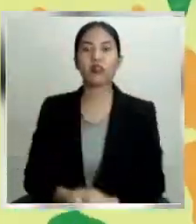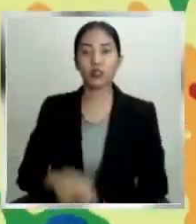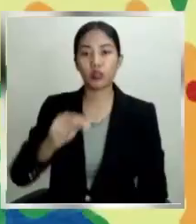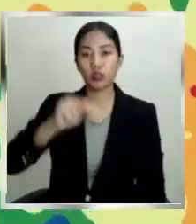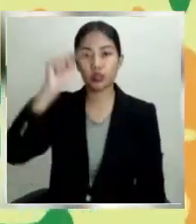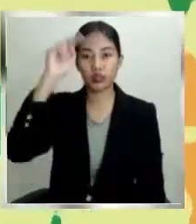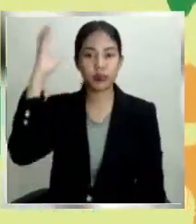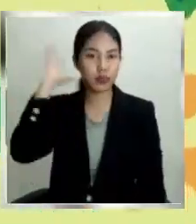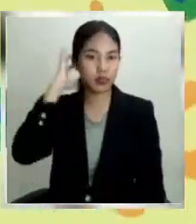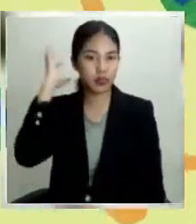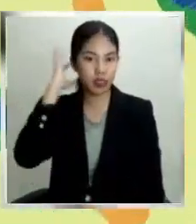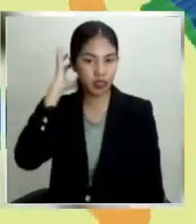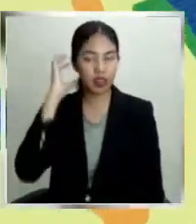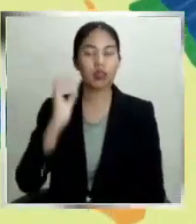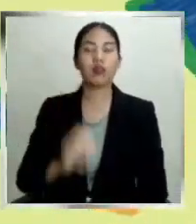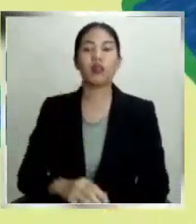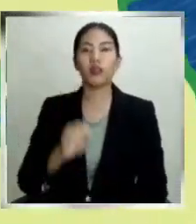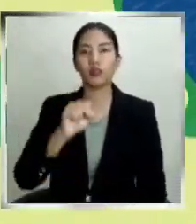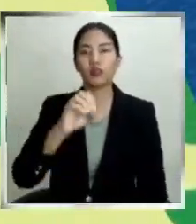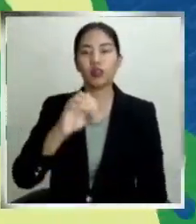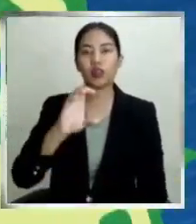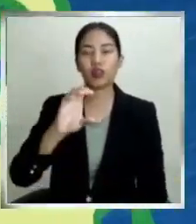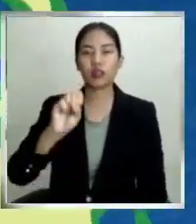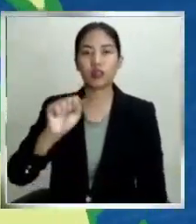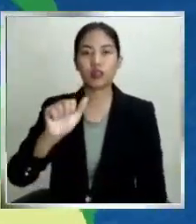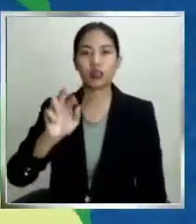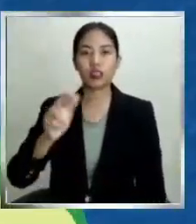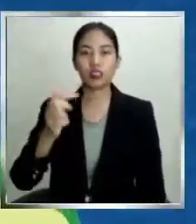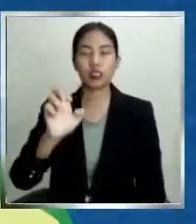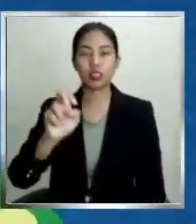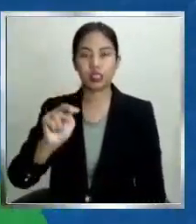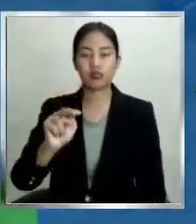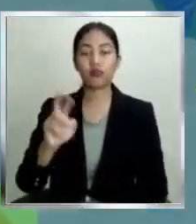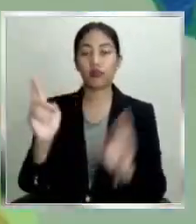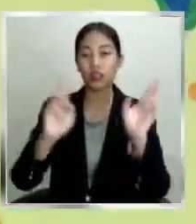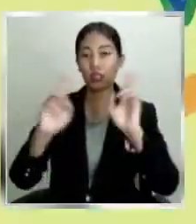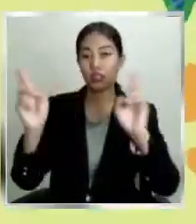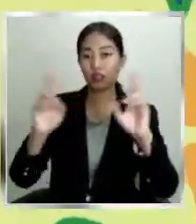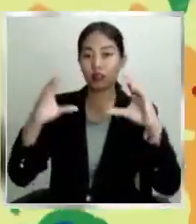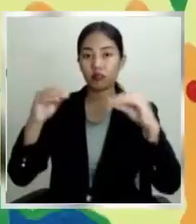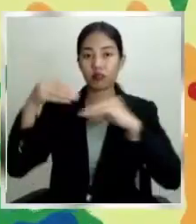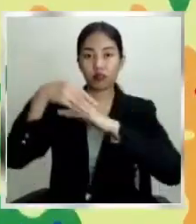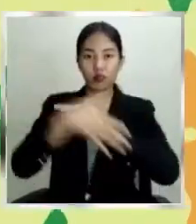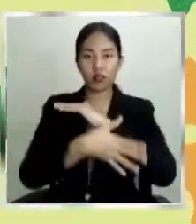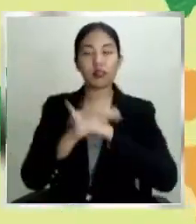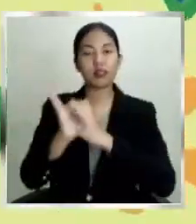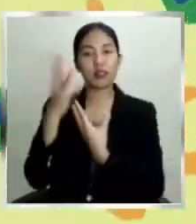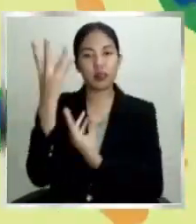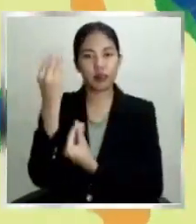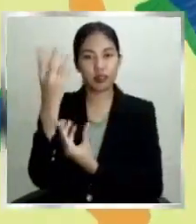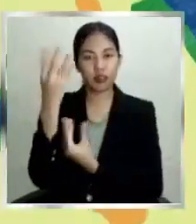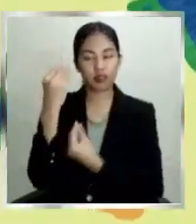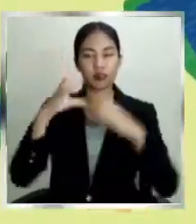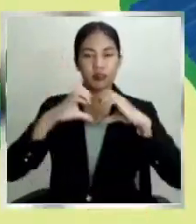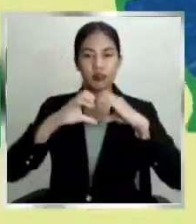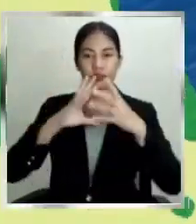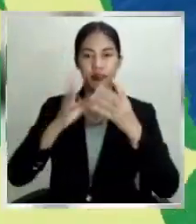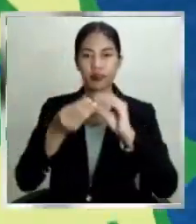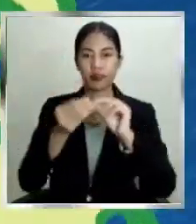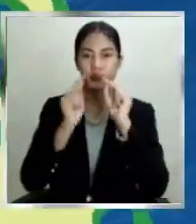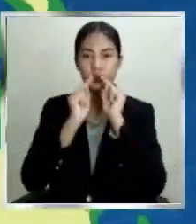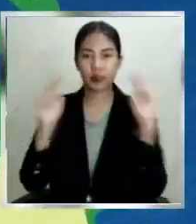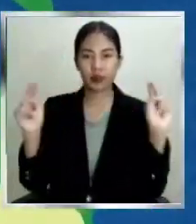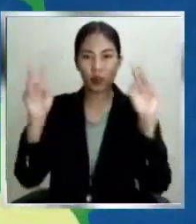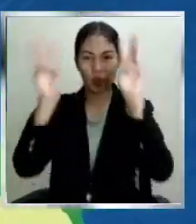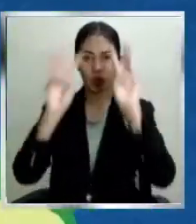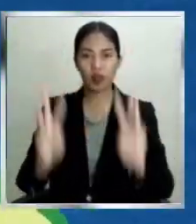handa sa banta ng baha o pag-uunan lupa dahil sa matitinding ulan. Yan ang latest mula sa GMA Integrated News Weather Center.